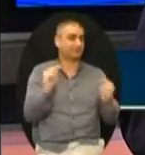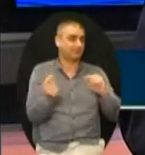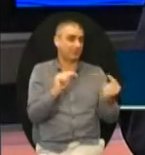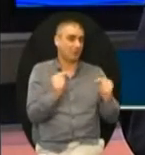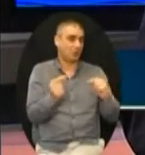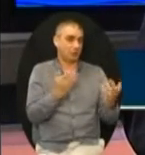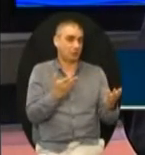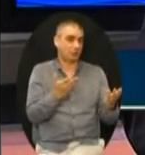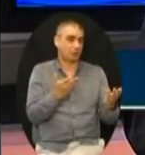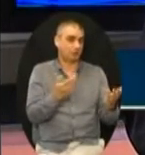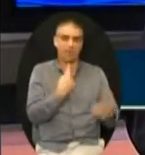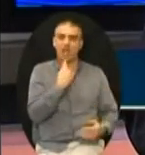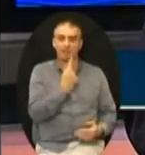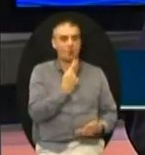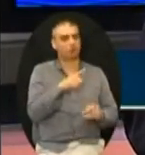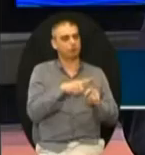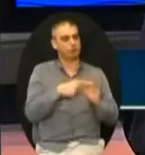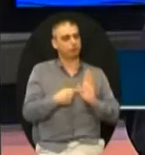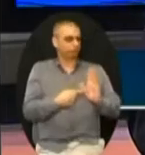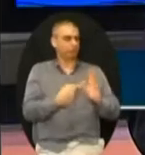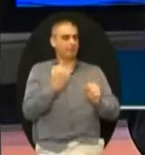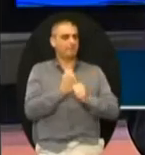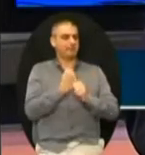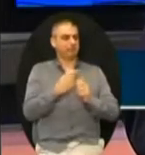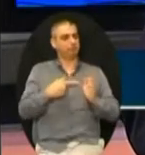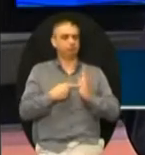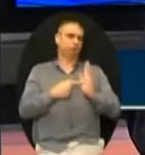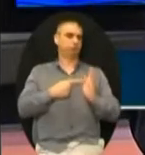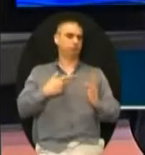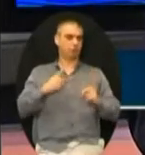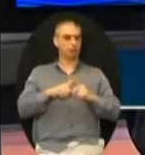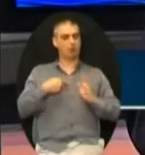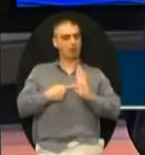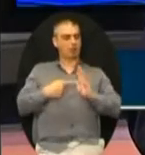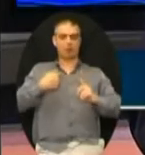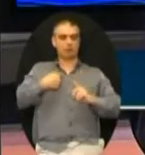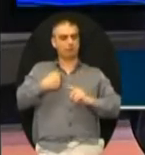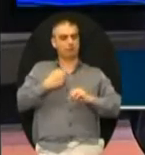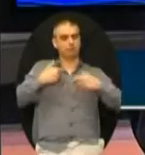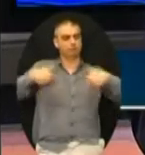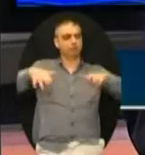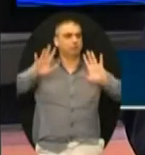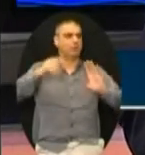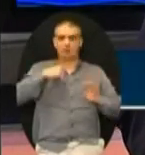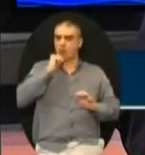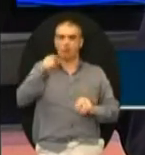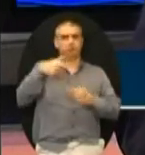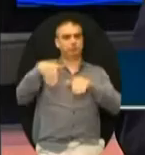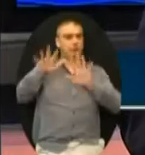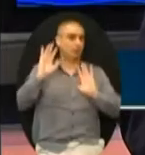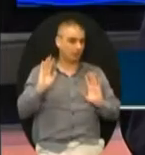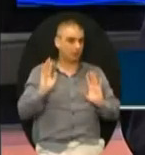דעות, אמירות הפגנתיות, מעשים הפגנתיים כדרך להראות שאני מנער את החוצניים ממך